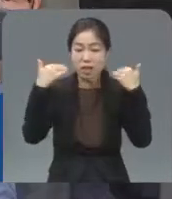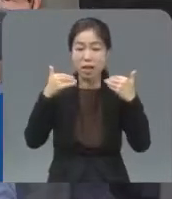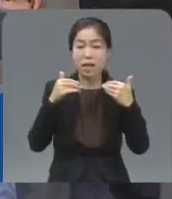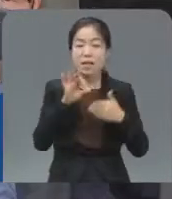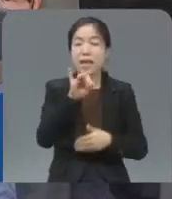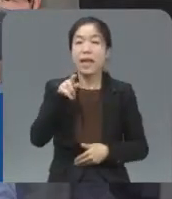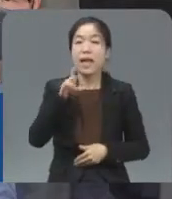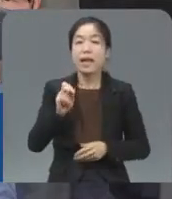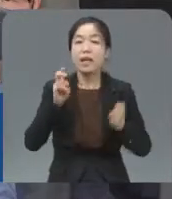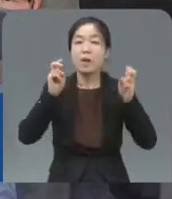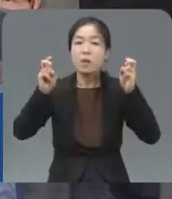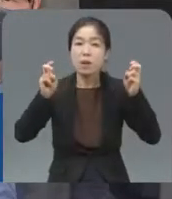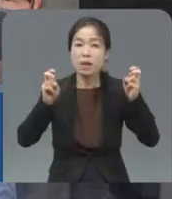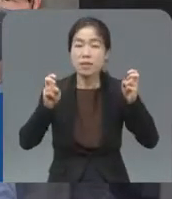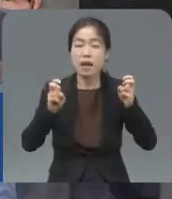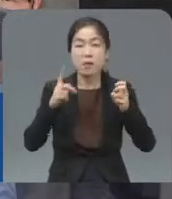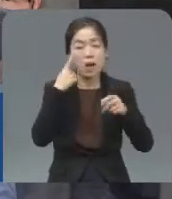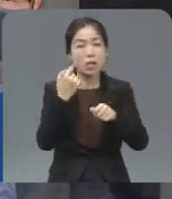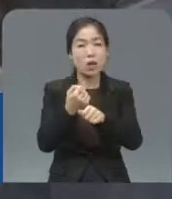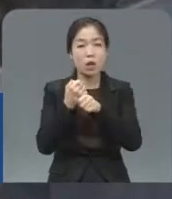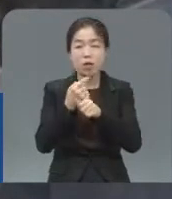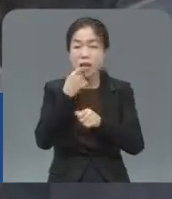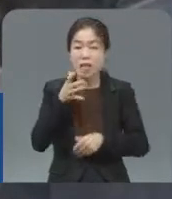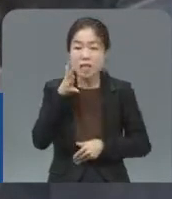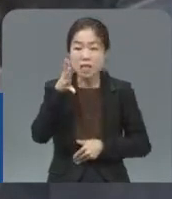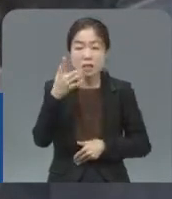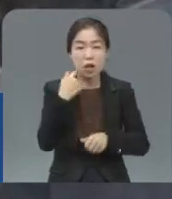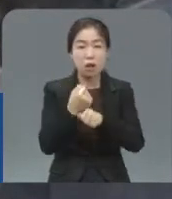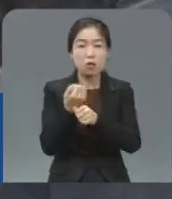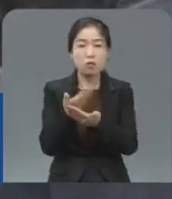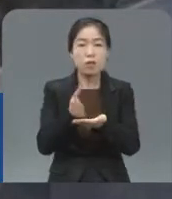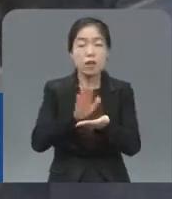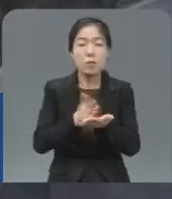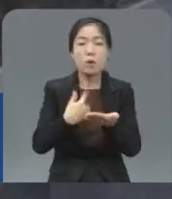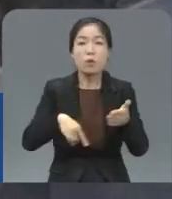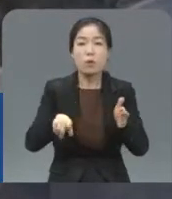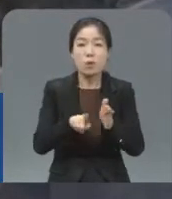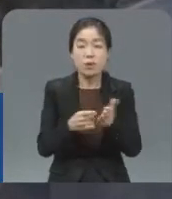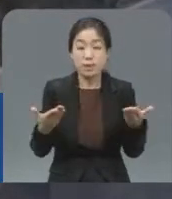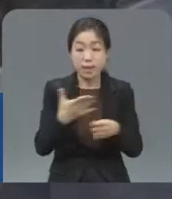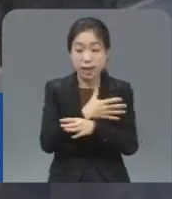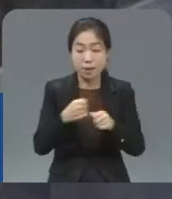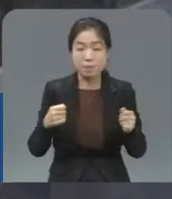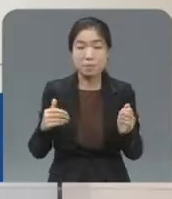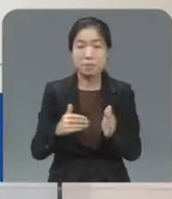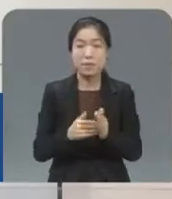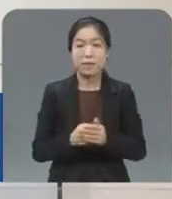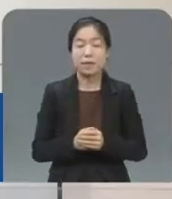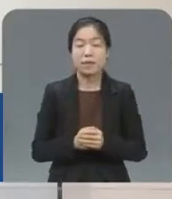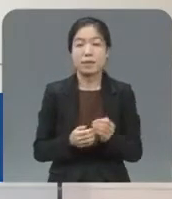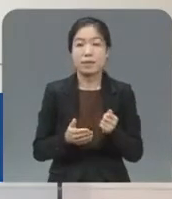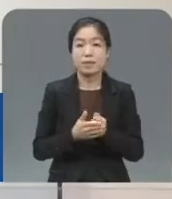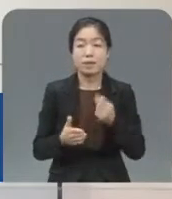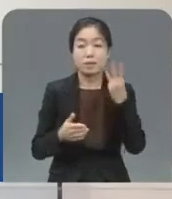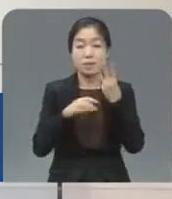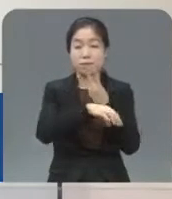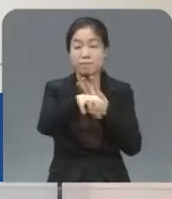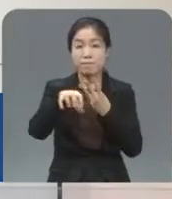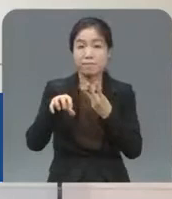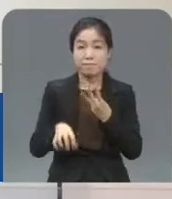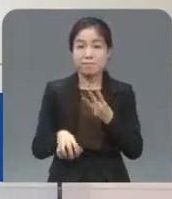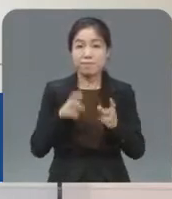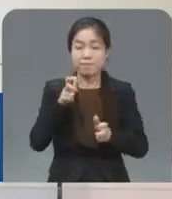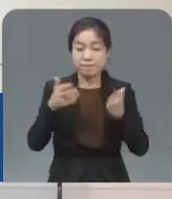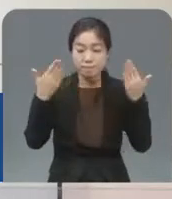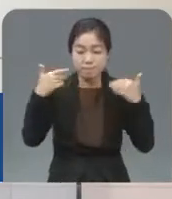산학 공동연구 미 치과용 제품 연구 개발을 위한 업무협약을 체결했습니다 이에 따라 새 기관은 산학